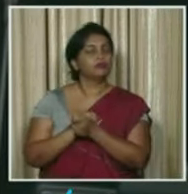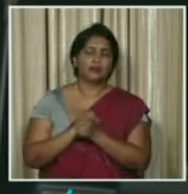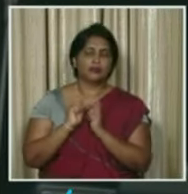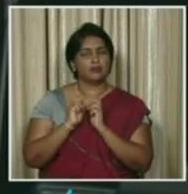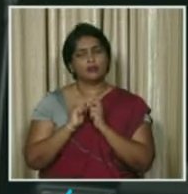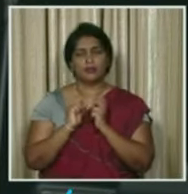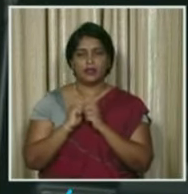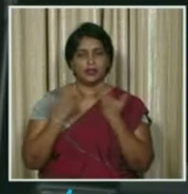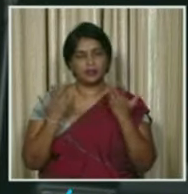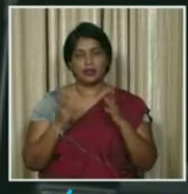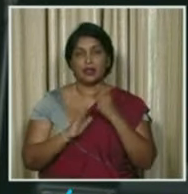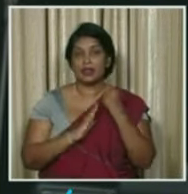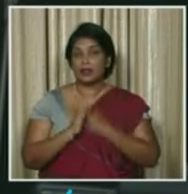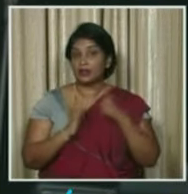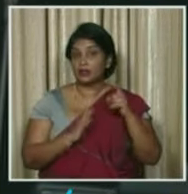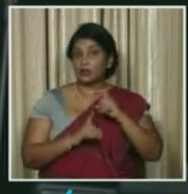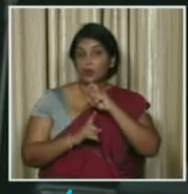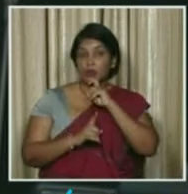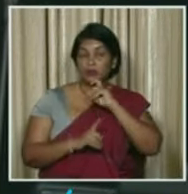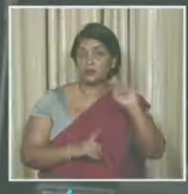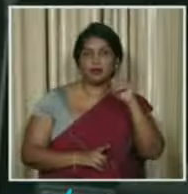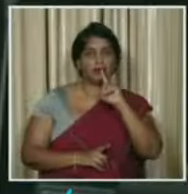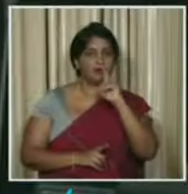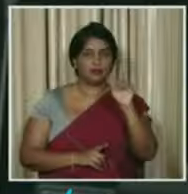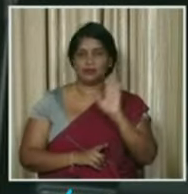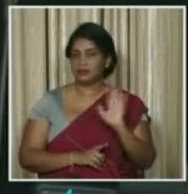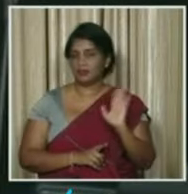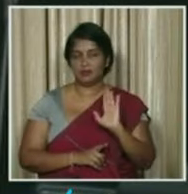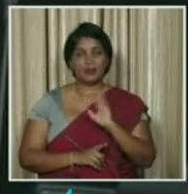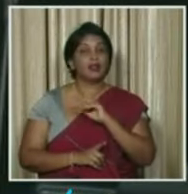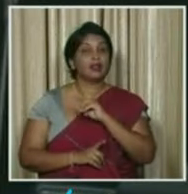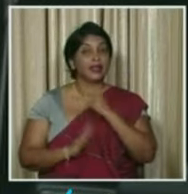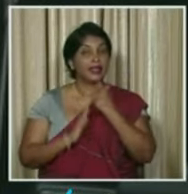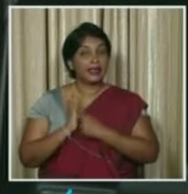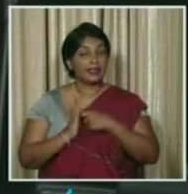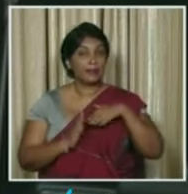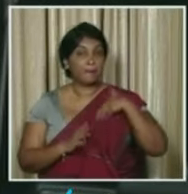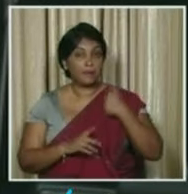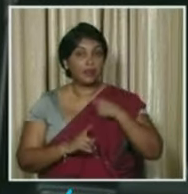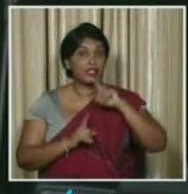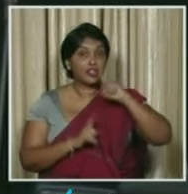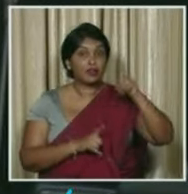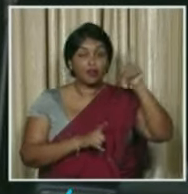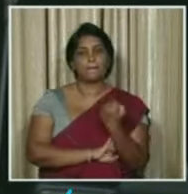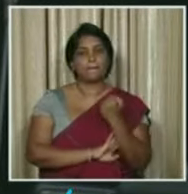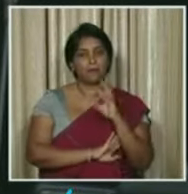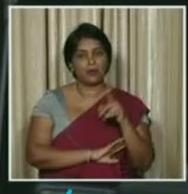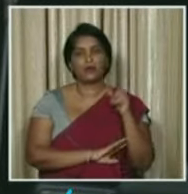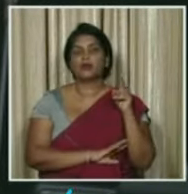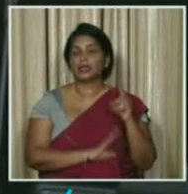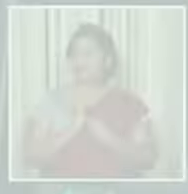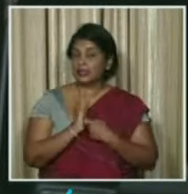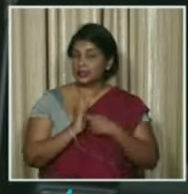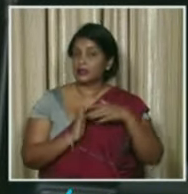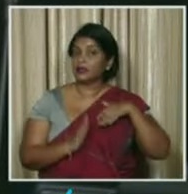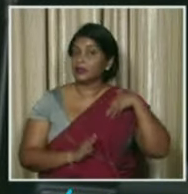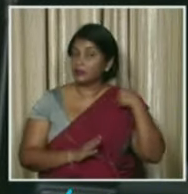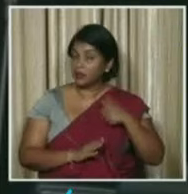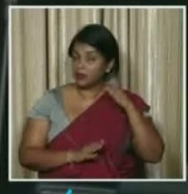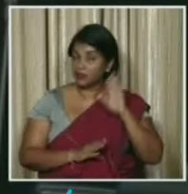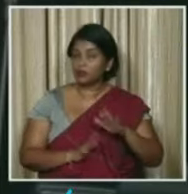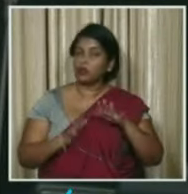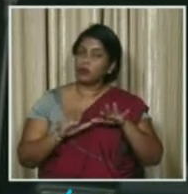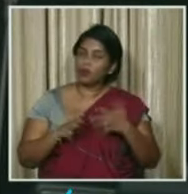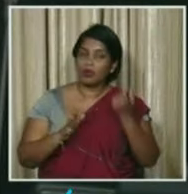නැහැ කියලා. නැතුව නීතිපතිවරයා අධිකරණයට නියෝග දෙන්නෙත් නැහැ. නීතිපතිවරයා කියන දේ කරන්න අධිකරණය බැඳිලත් නැහැ. නීතිපතිවරයා කරනු ලබන